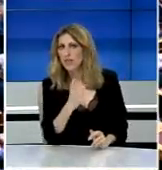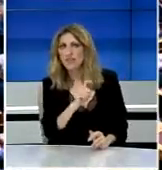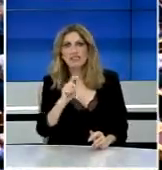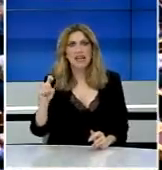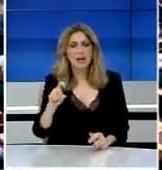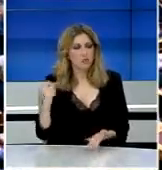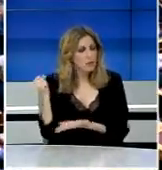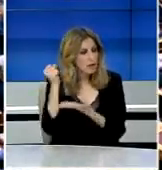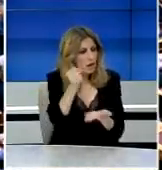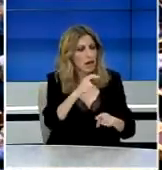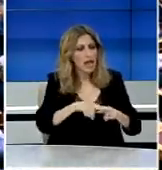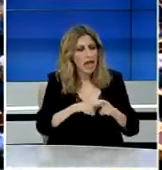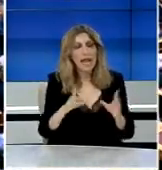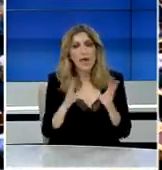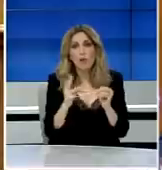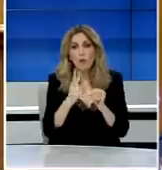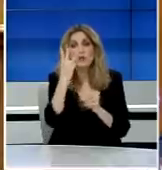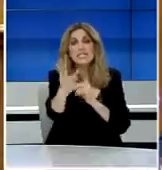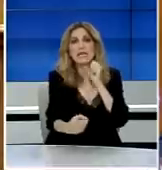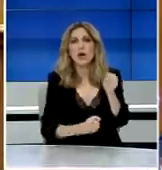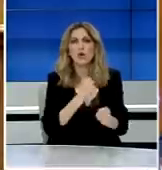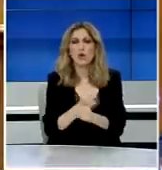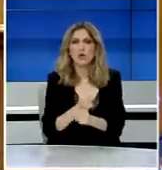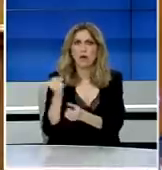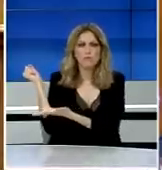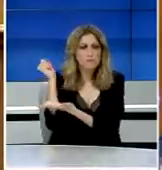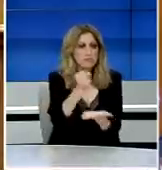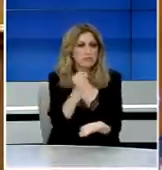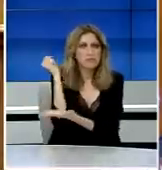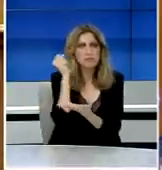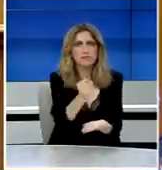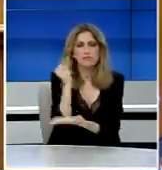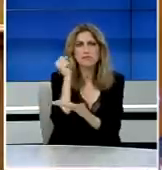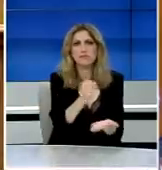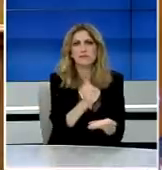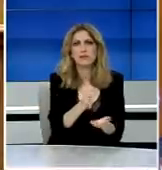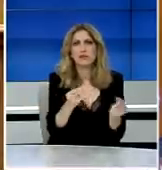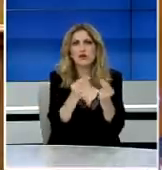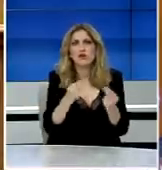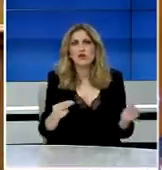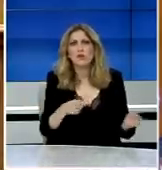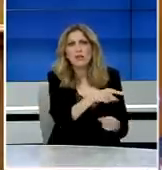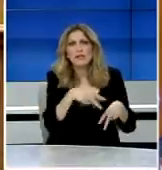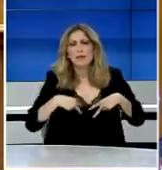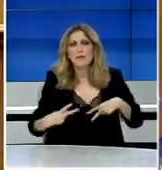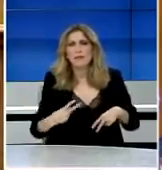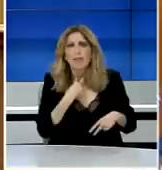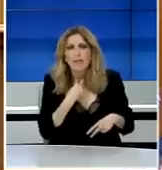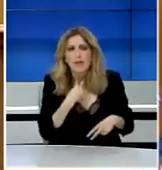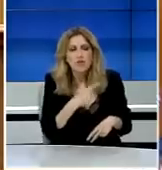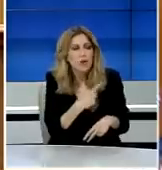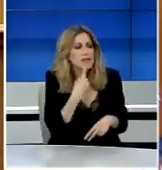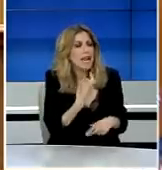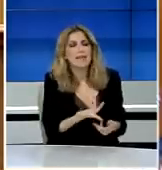την επόμενη τριετία σε επιδοτήσεις. Ποια είναι λοιπόν τώρα η δικαιολογία? Βεβαίως θα υπάρξει